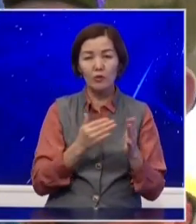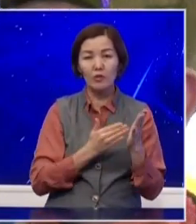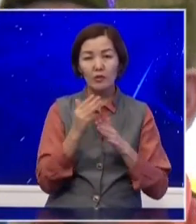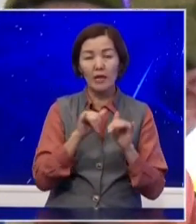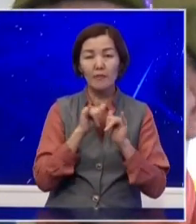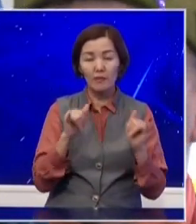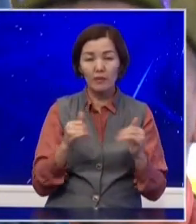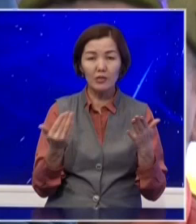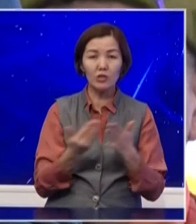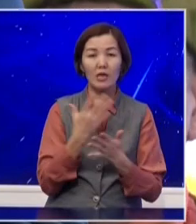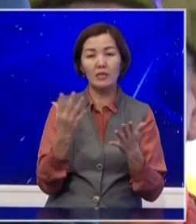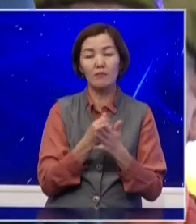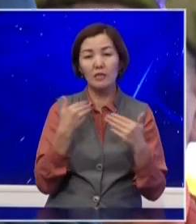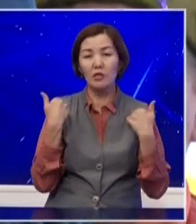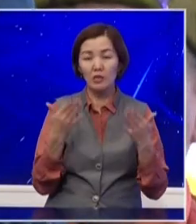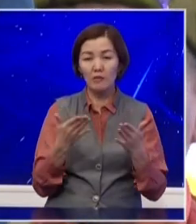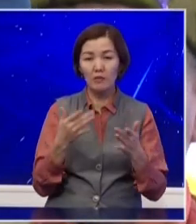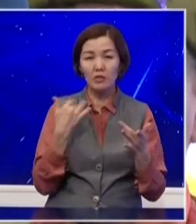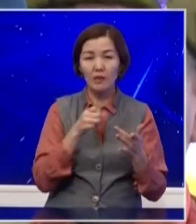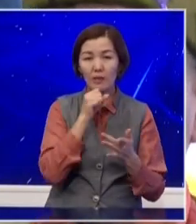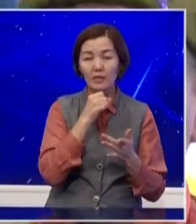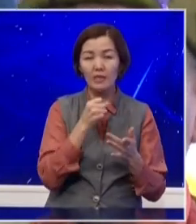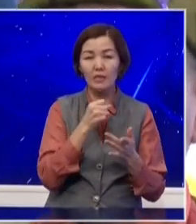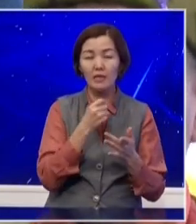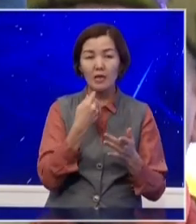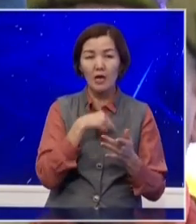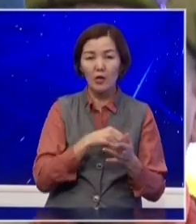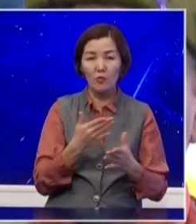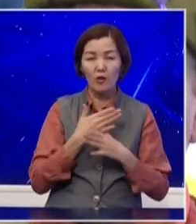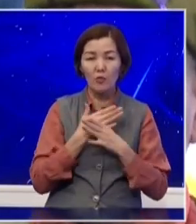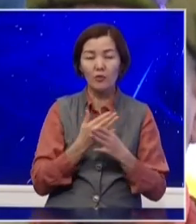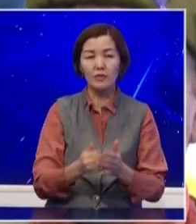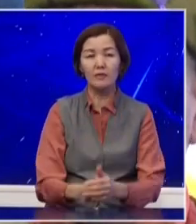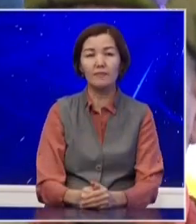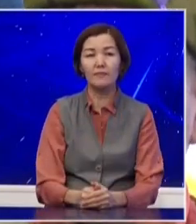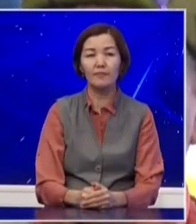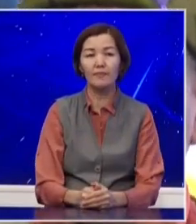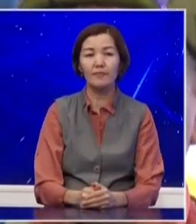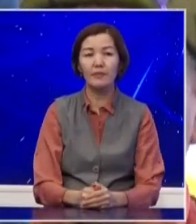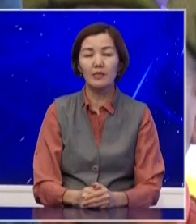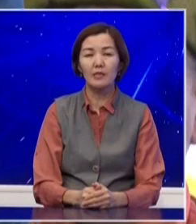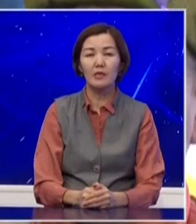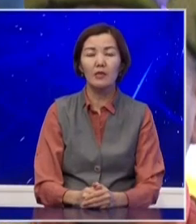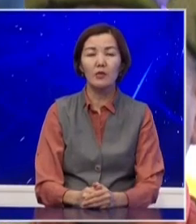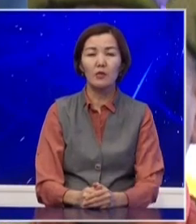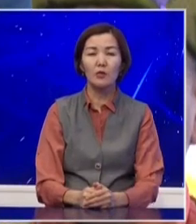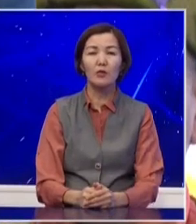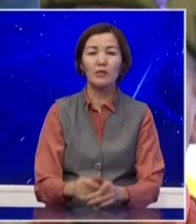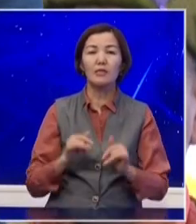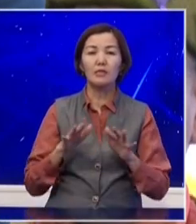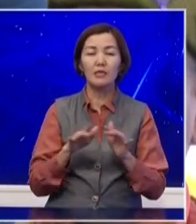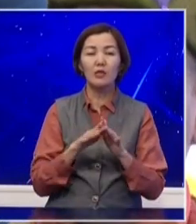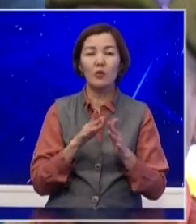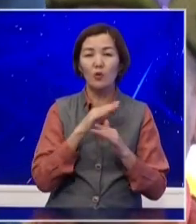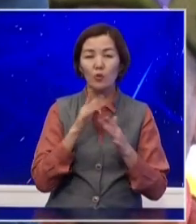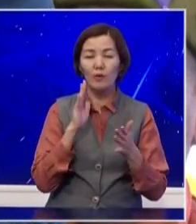берсін, жаңа табыстарға жете берсін, Жамбыл атамыздың әруағы қолдасын, осындай ұлағат істер көбейе берсін.